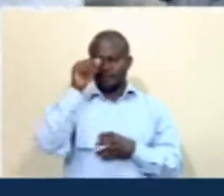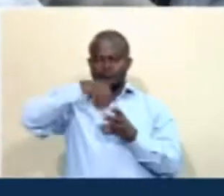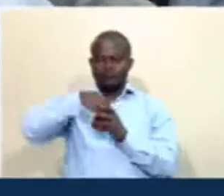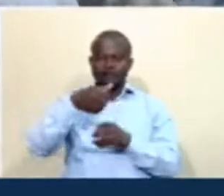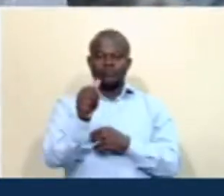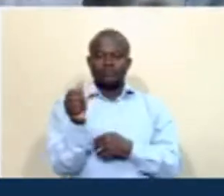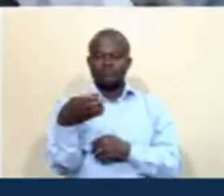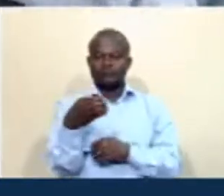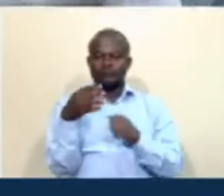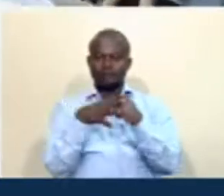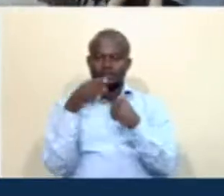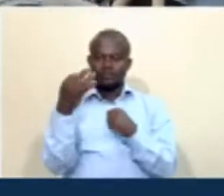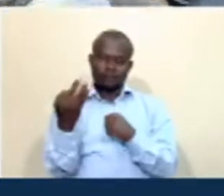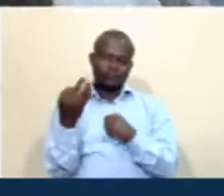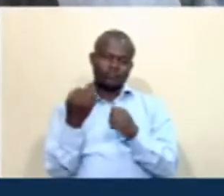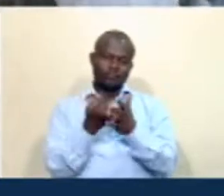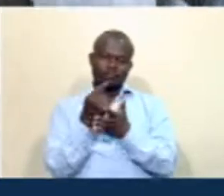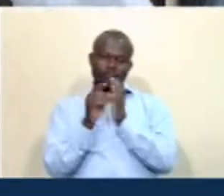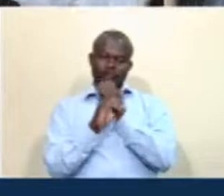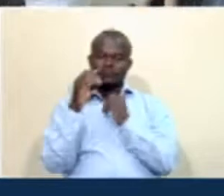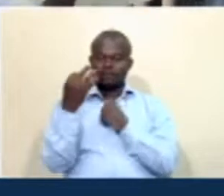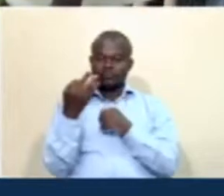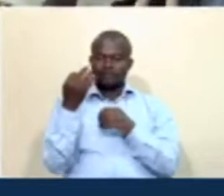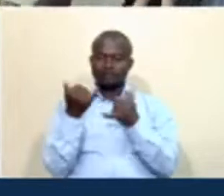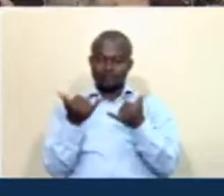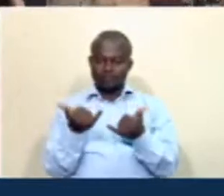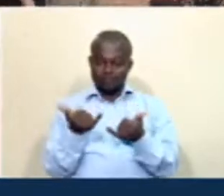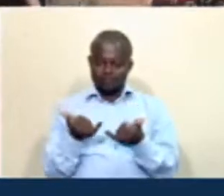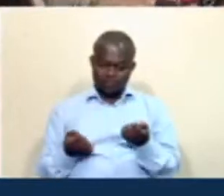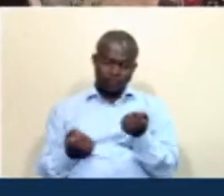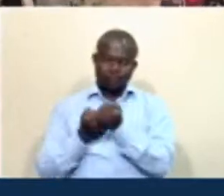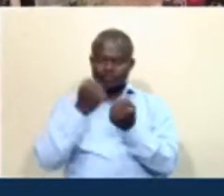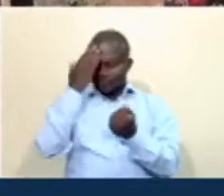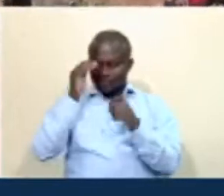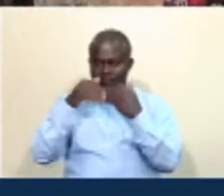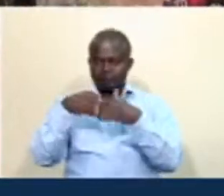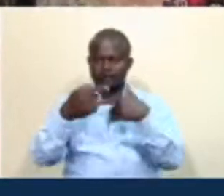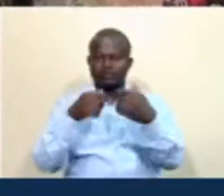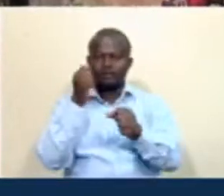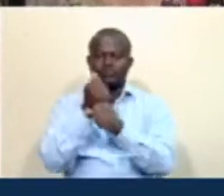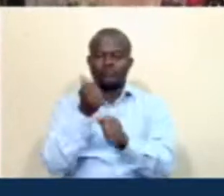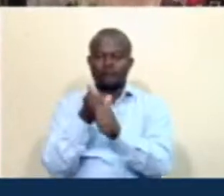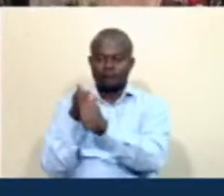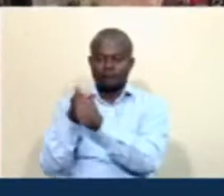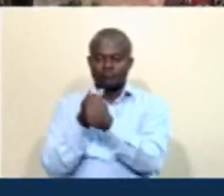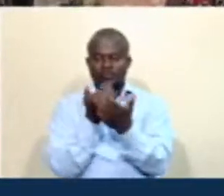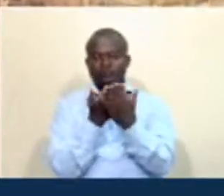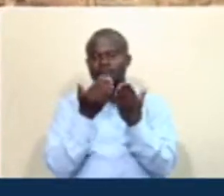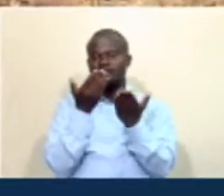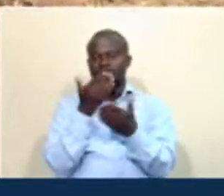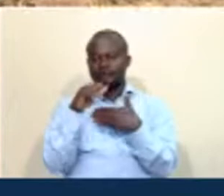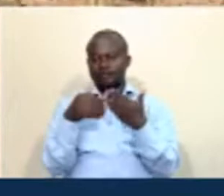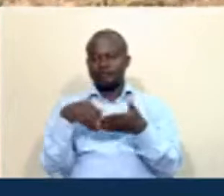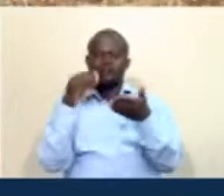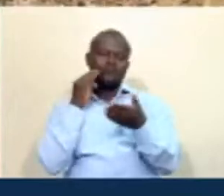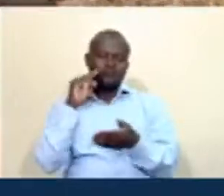koperative 96 zavutse mu turere dutatu, kugeza mu rwego rwo kuzishyigikira ngo zikomeze gukora, buri koperative izajya yuzuza ibisabwa ubu yagenewe amafaranga y'u